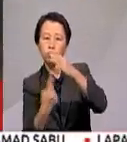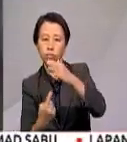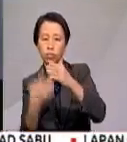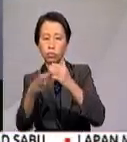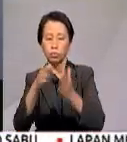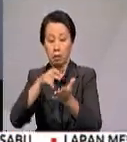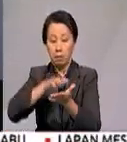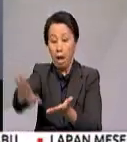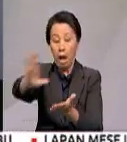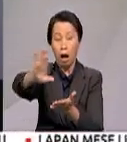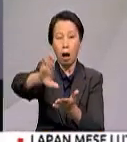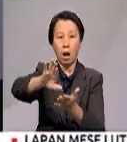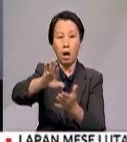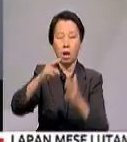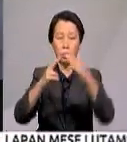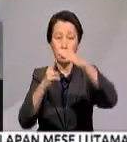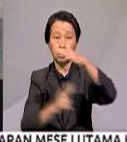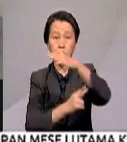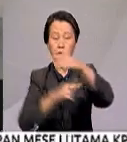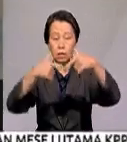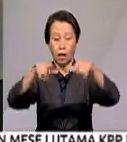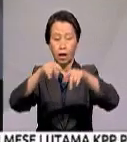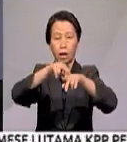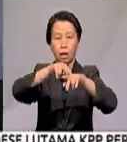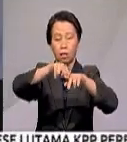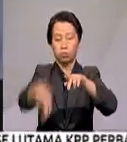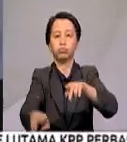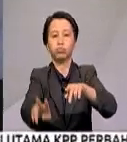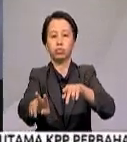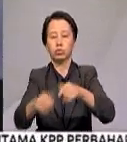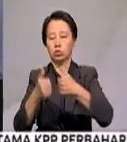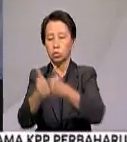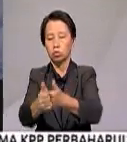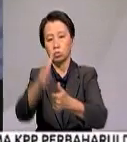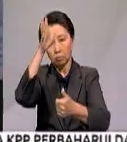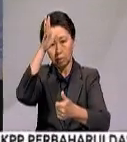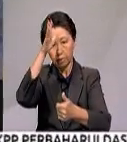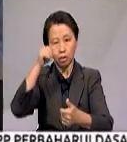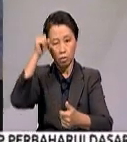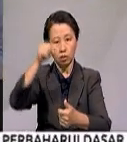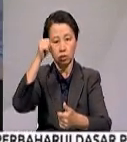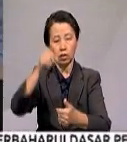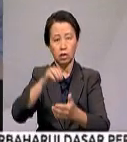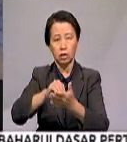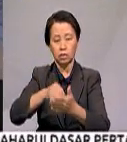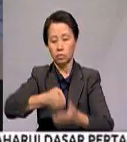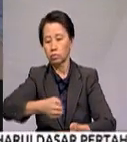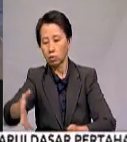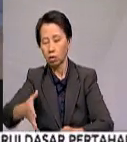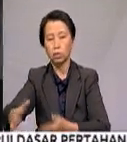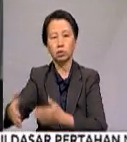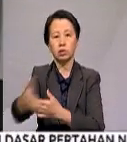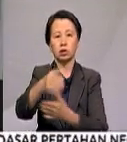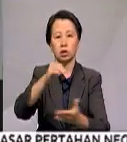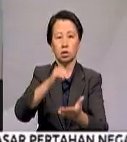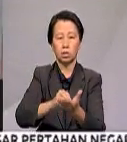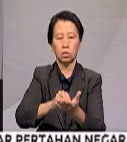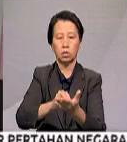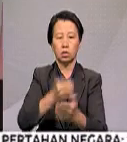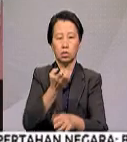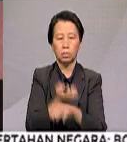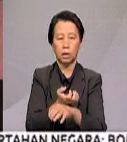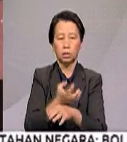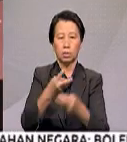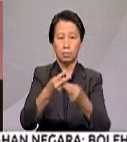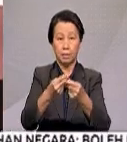selepas tergelincir dari atas titi kayu di tali air ketika mengikut bapa saudaranya memasang pukat ikan di Felkra Teratak Batu,